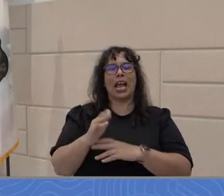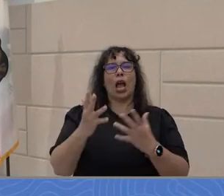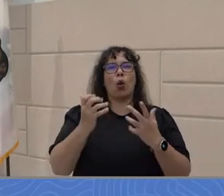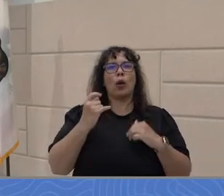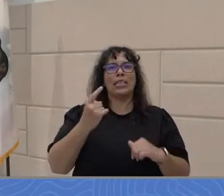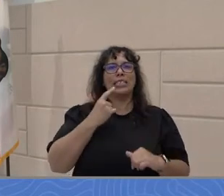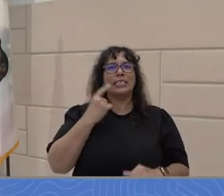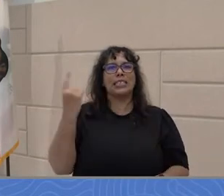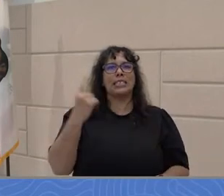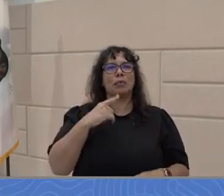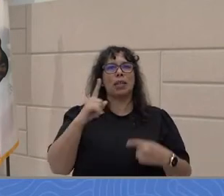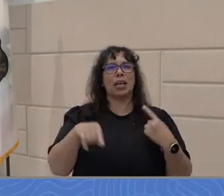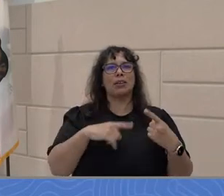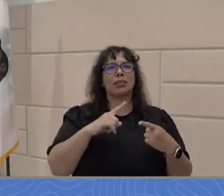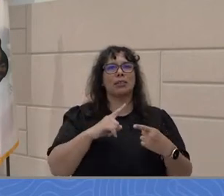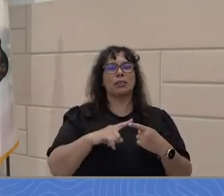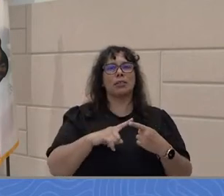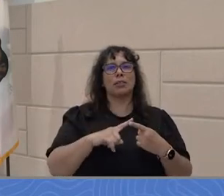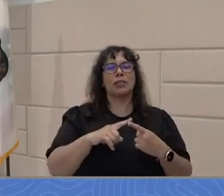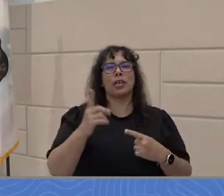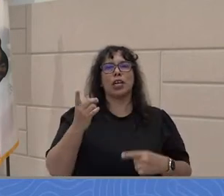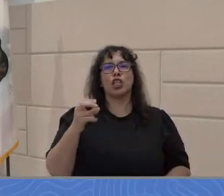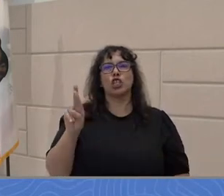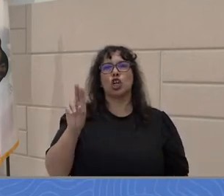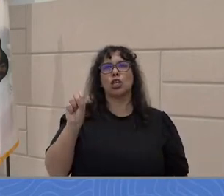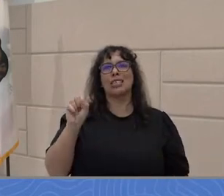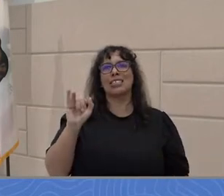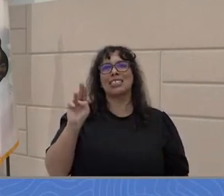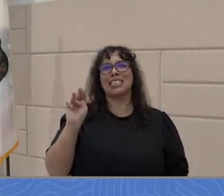សូដេរីយ៉ាគាត់ចង់ជជែកអំពី